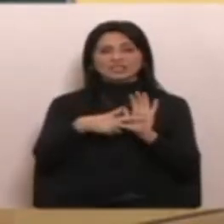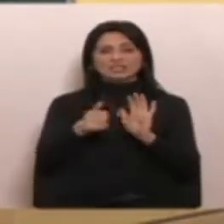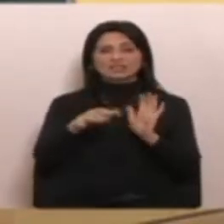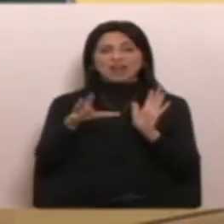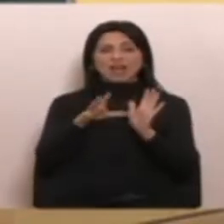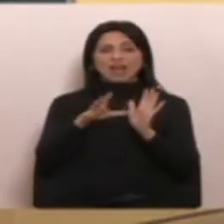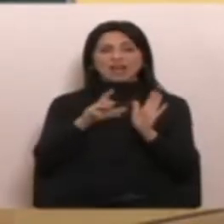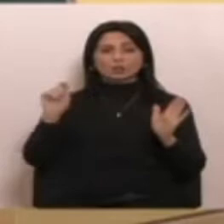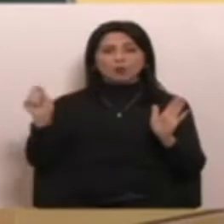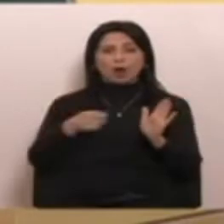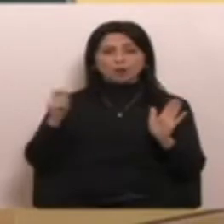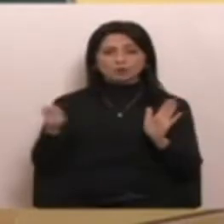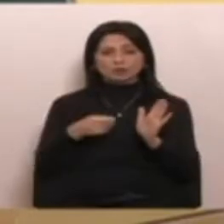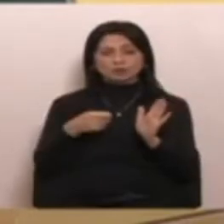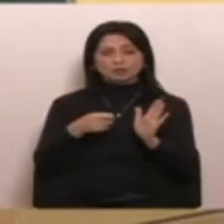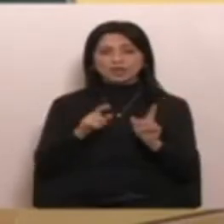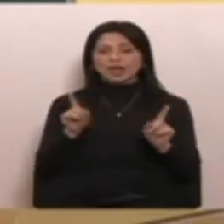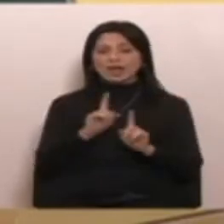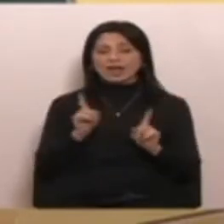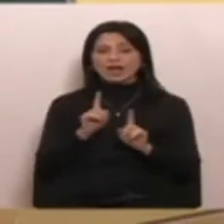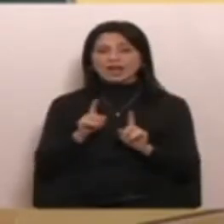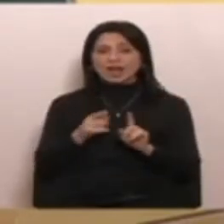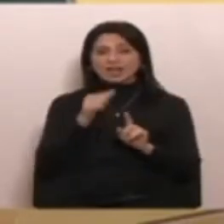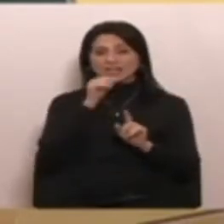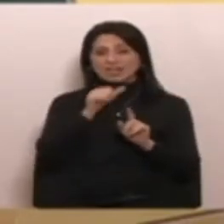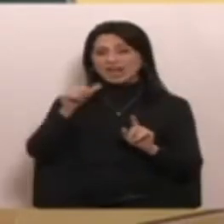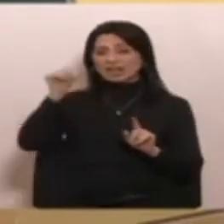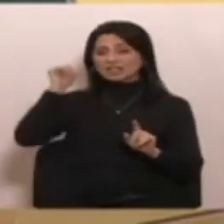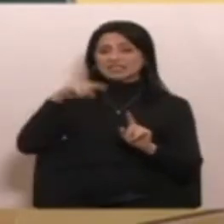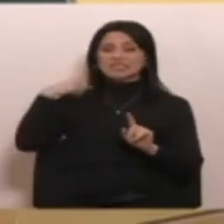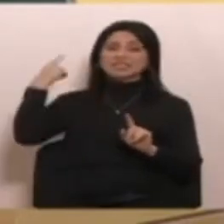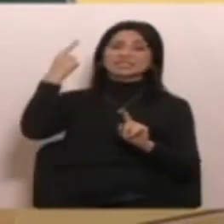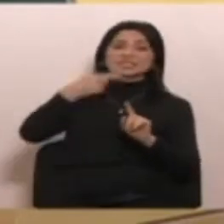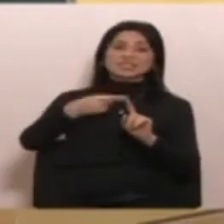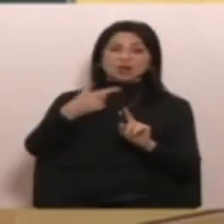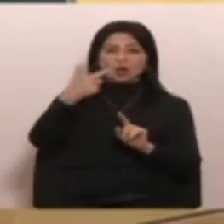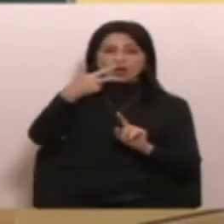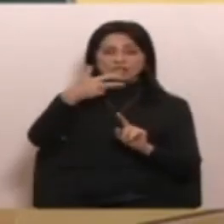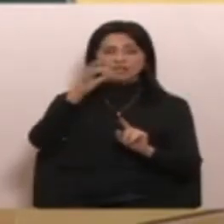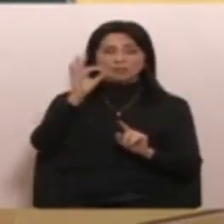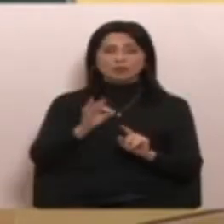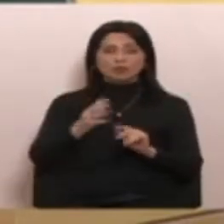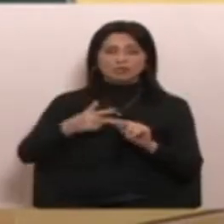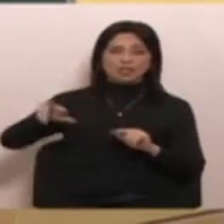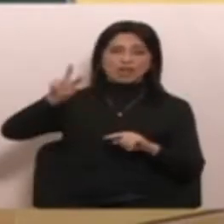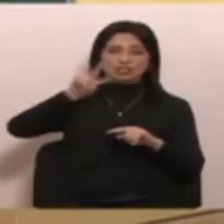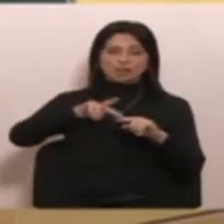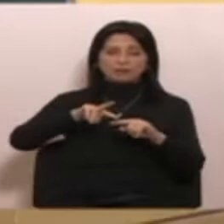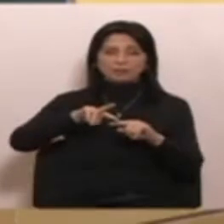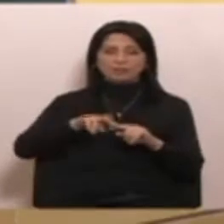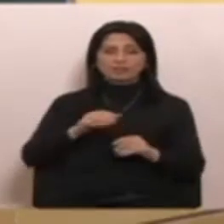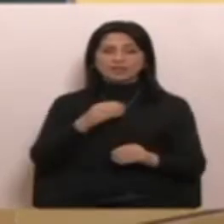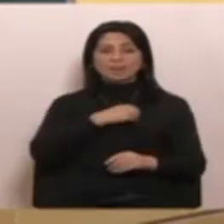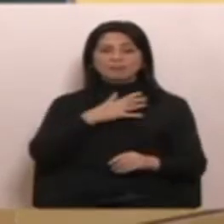ელექტრონული აუქციონი, რაც გასული მთელი წლის მაჩვენებელს 30%-ით აჭარბებს.